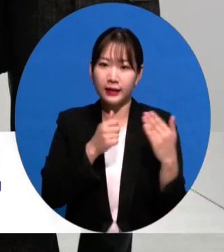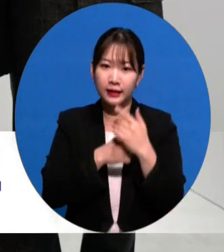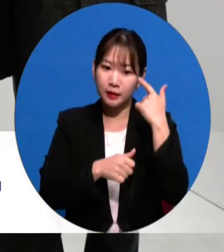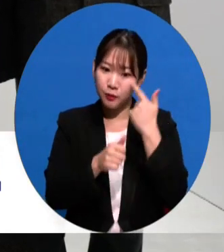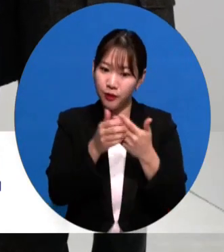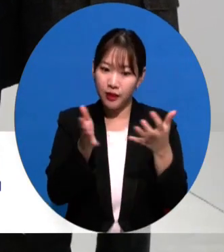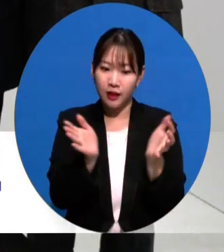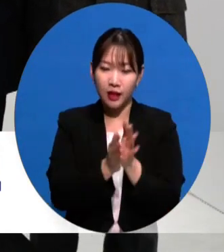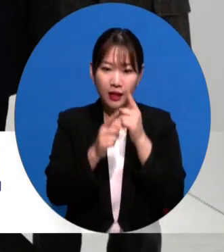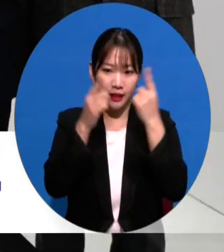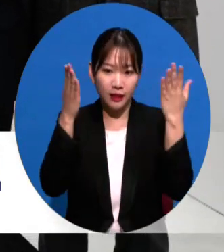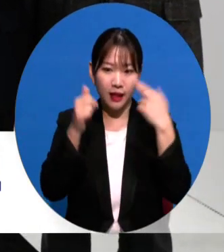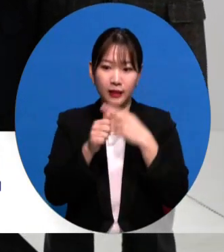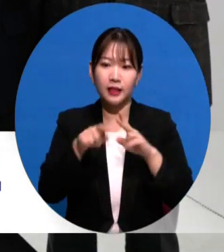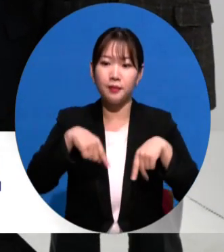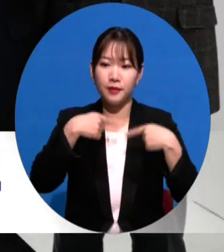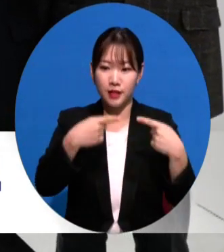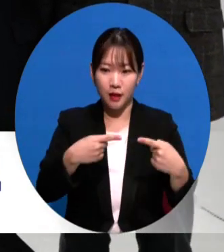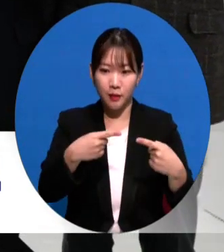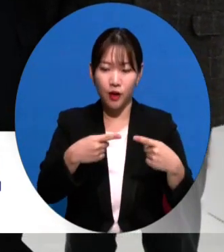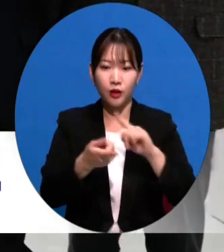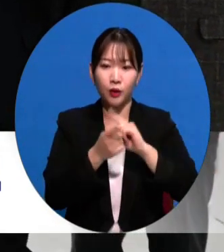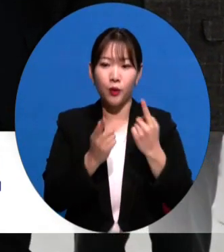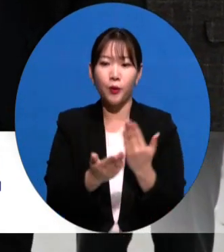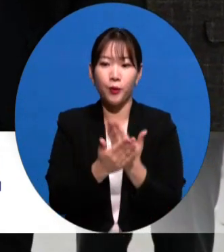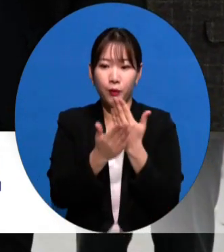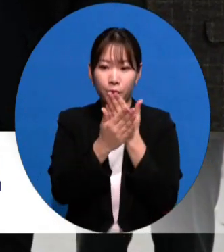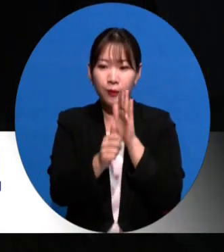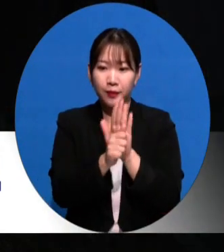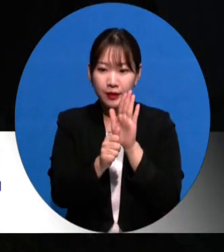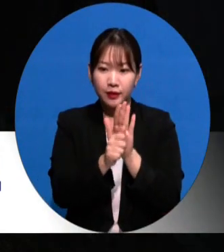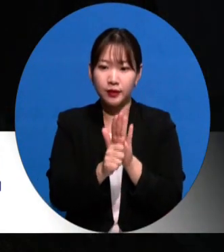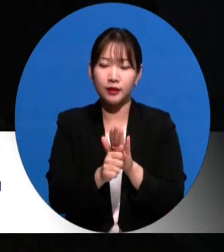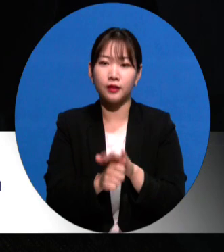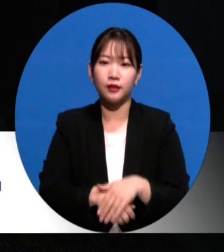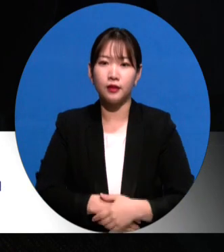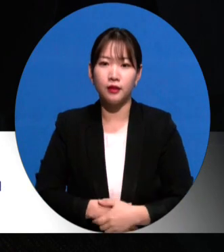과학치안자문단에 대학 교수진이 참여하는 등 상호 협력을 강화하기로 했습니다.